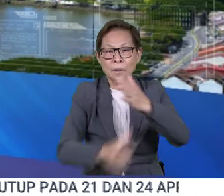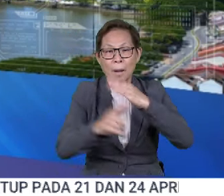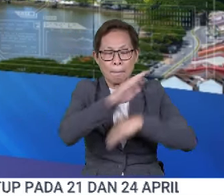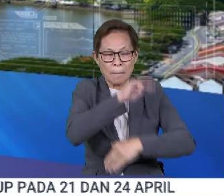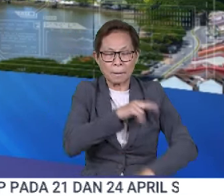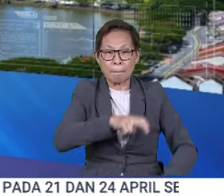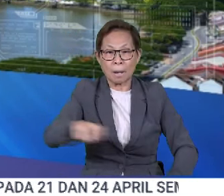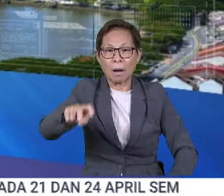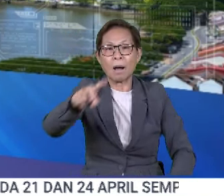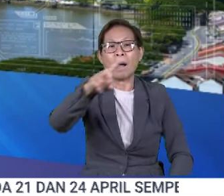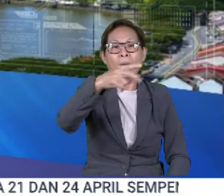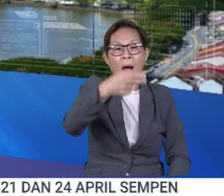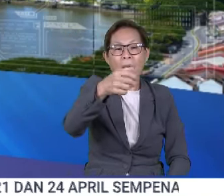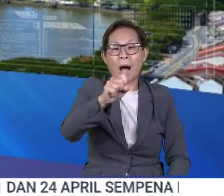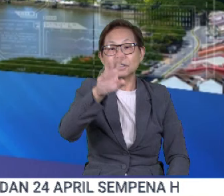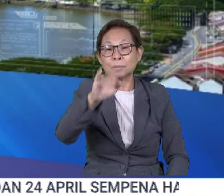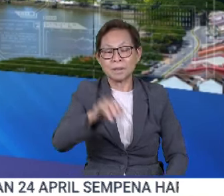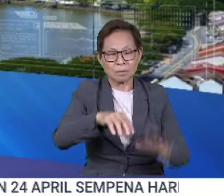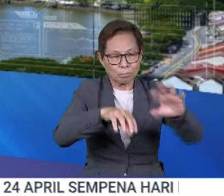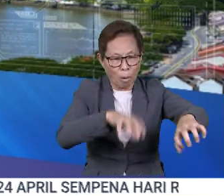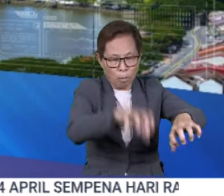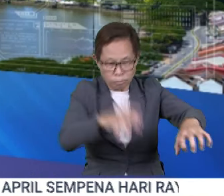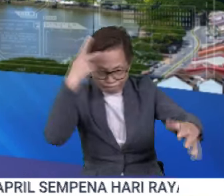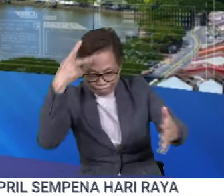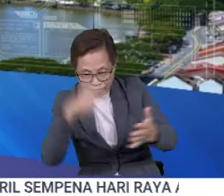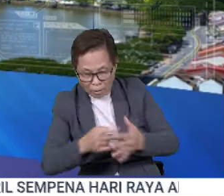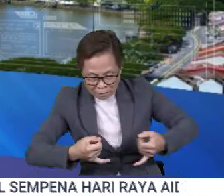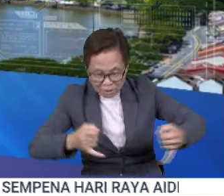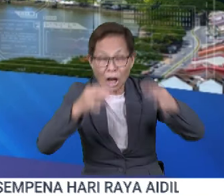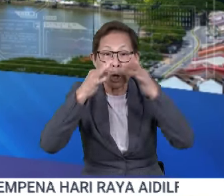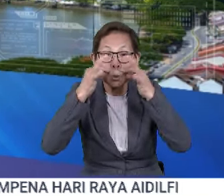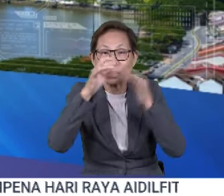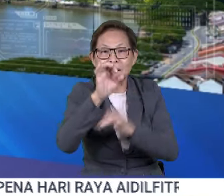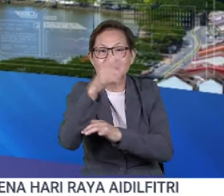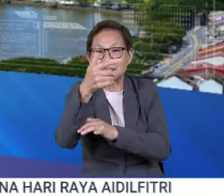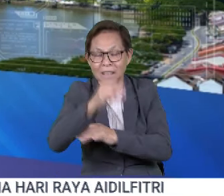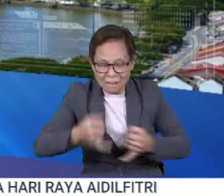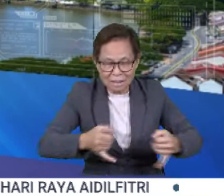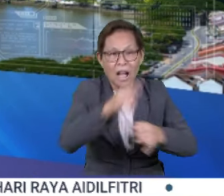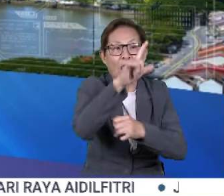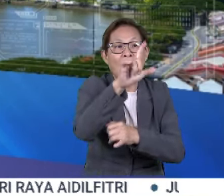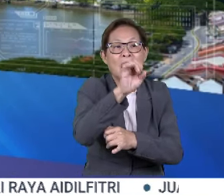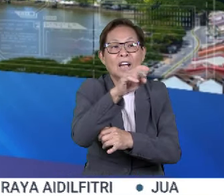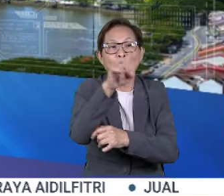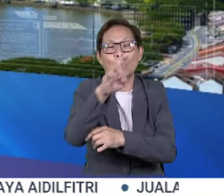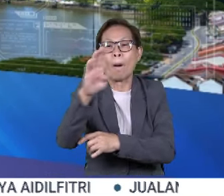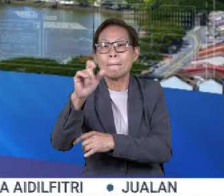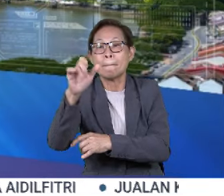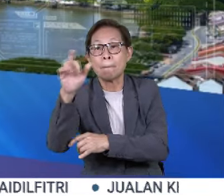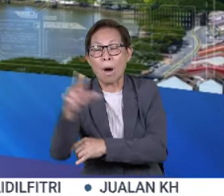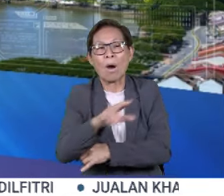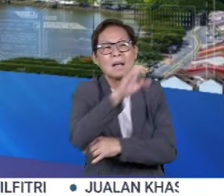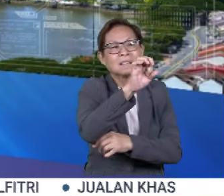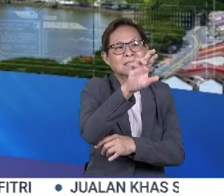Hasbi Habibullah, antara lokasi yang dikenal pasti termasuk Jalan Kuching Serian, Jalan Lunduk, Bauk Sri Aman,